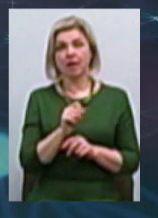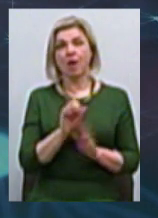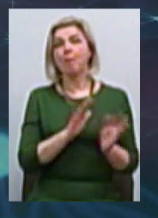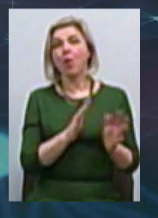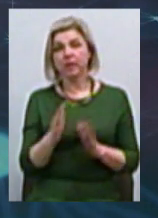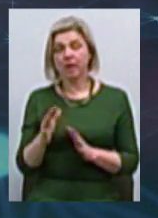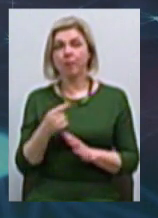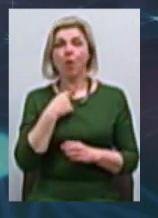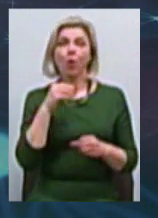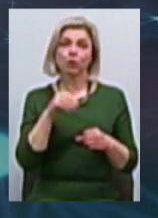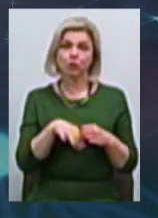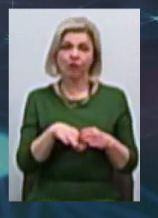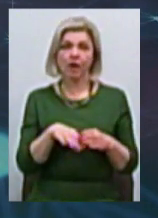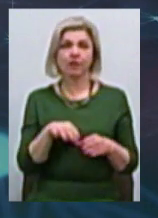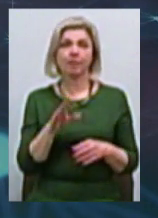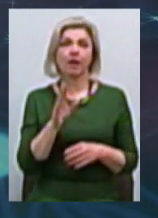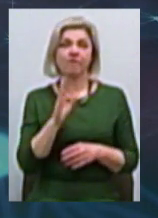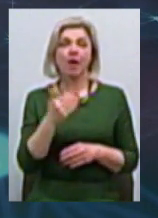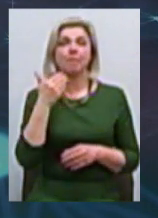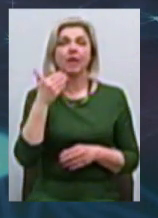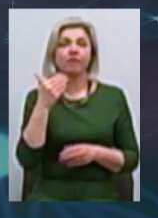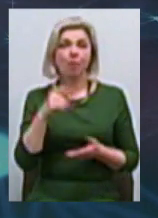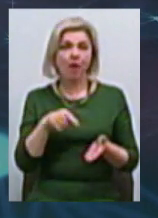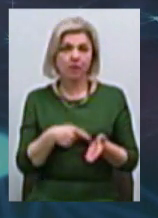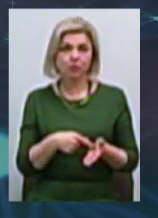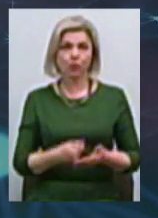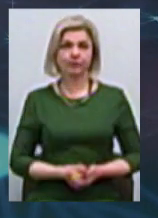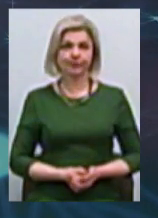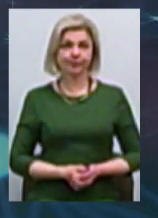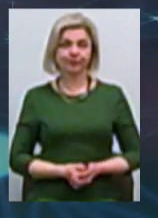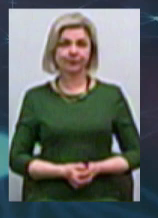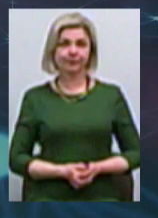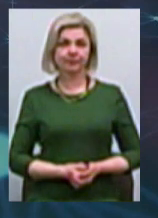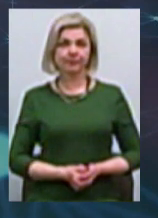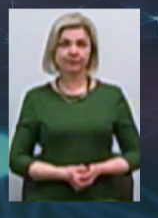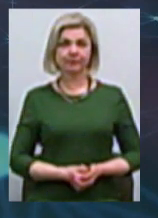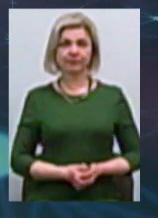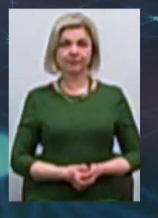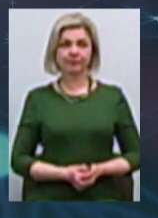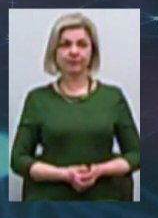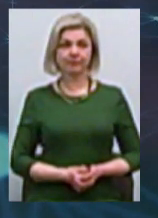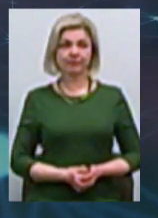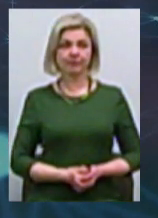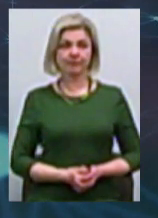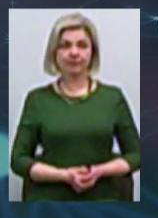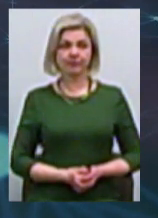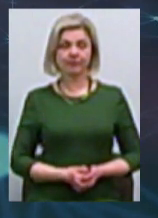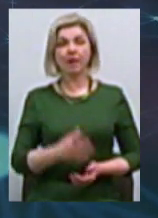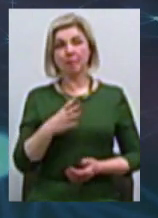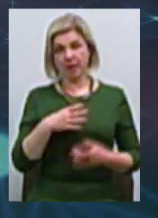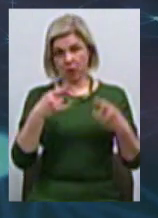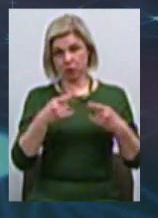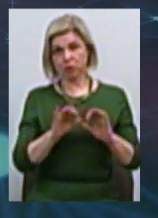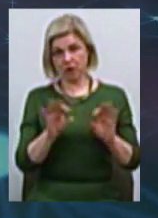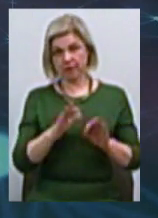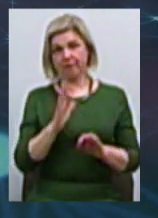за голосуванням у Первомайську. І, ну, вже були сюжети в наших новинах